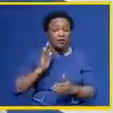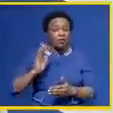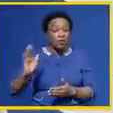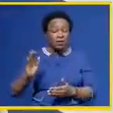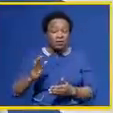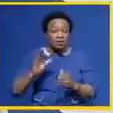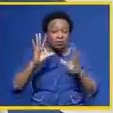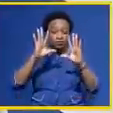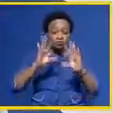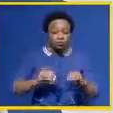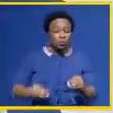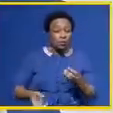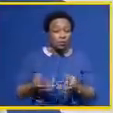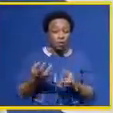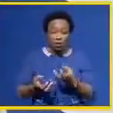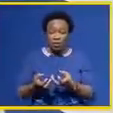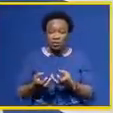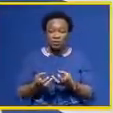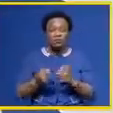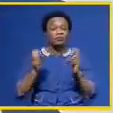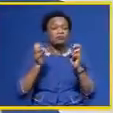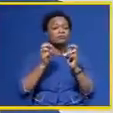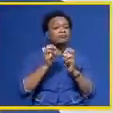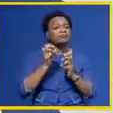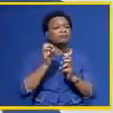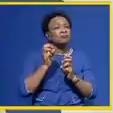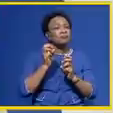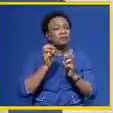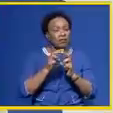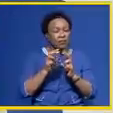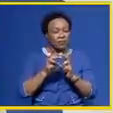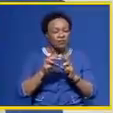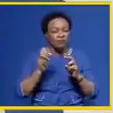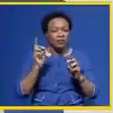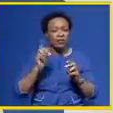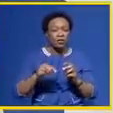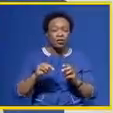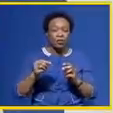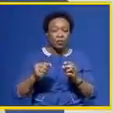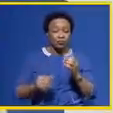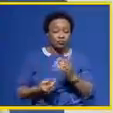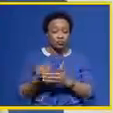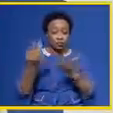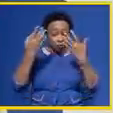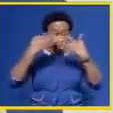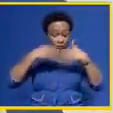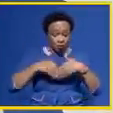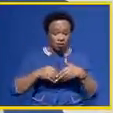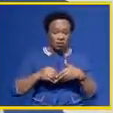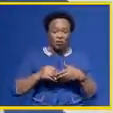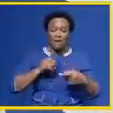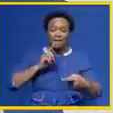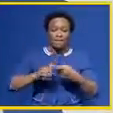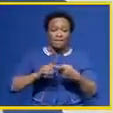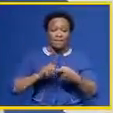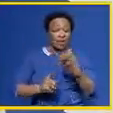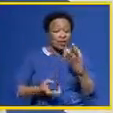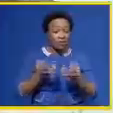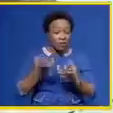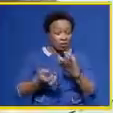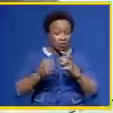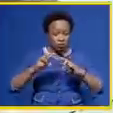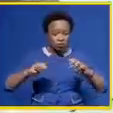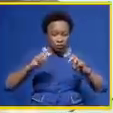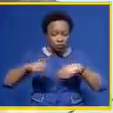TANESCO tulikuwa nao kwenye eneo la tukio usiku ule, tumeshirikiana nao katika kupambana na kuzima moto huo, lakini uchunguzi unaendelea ili